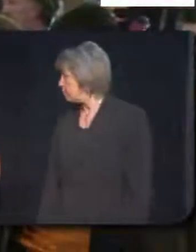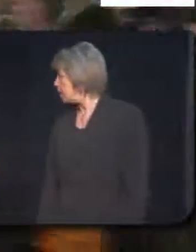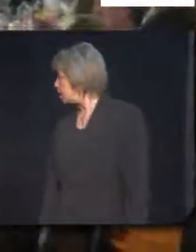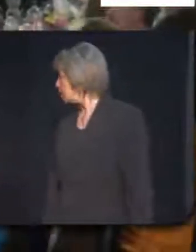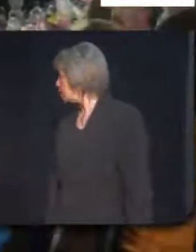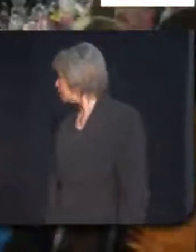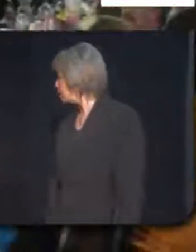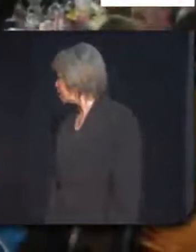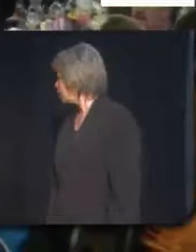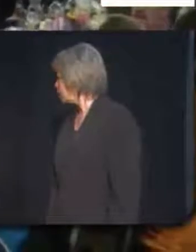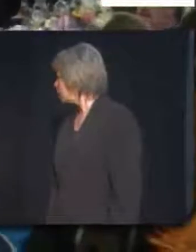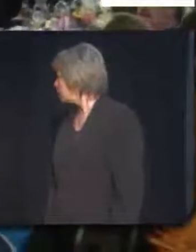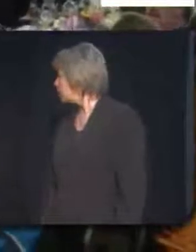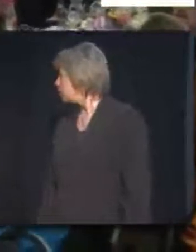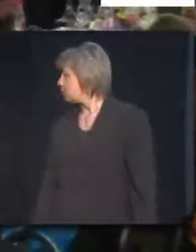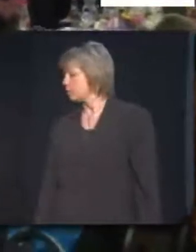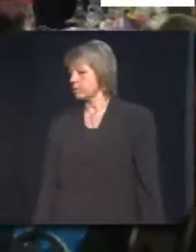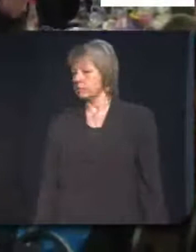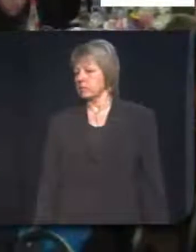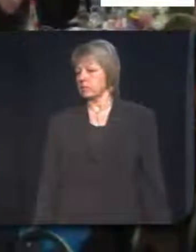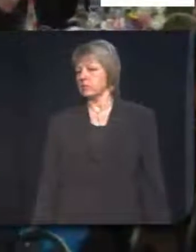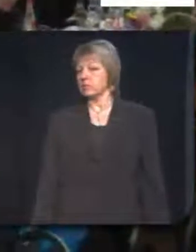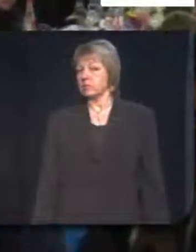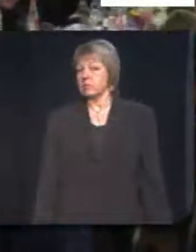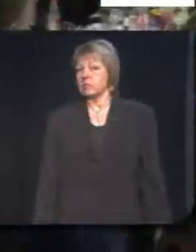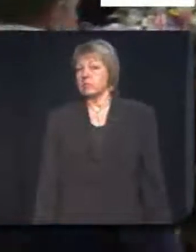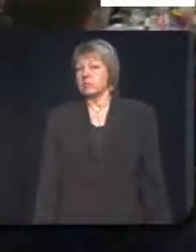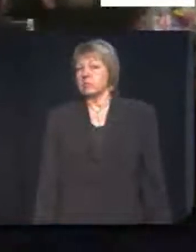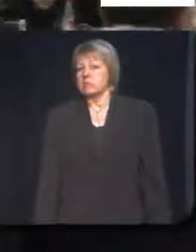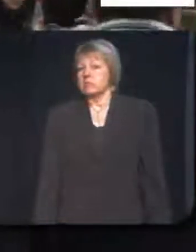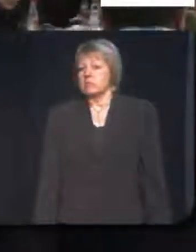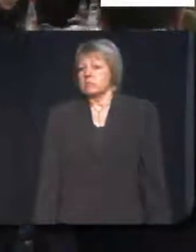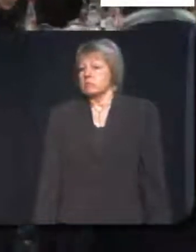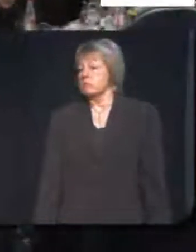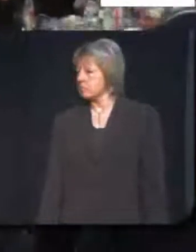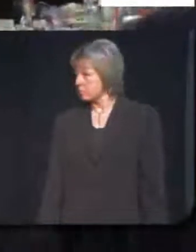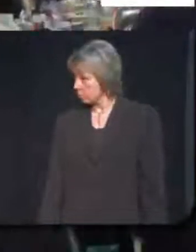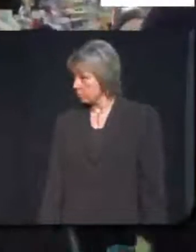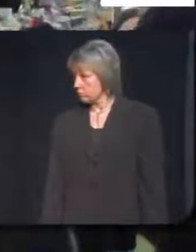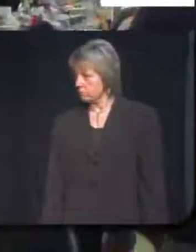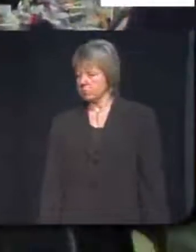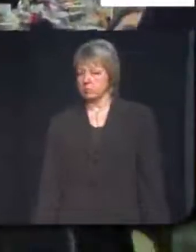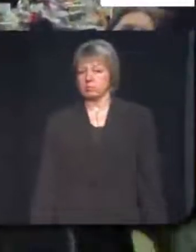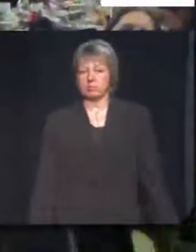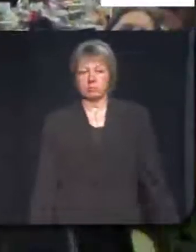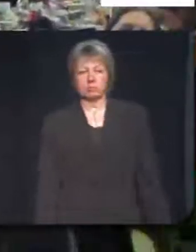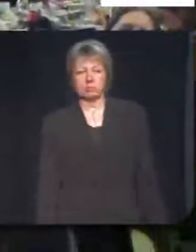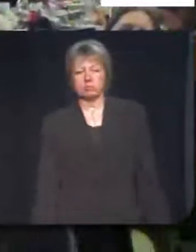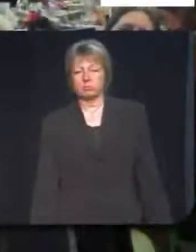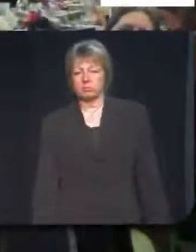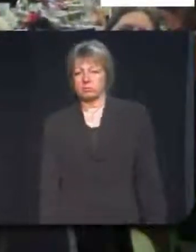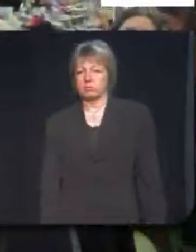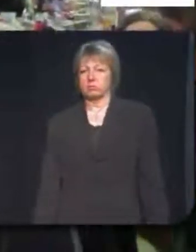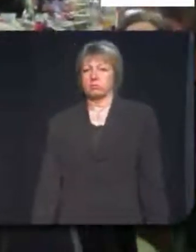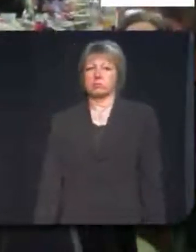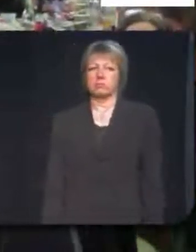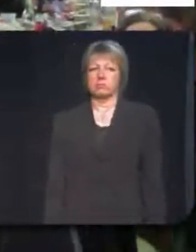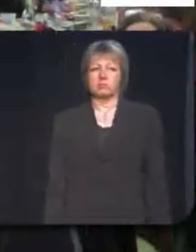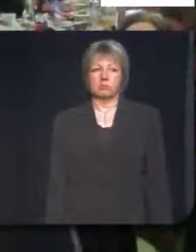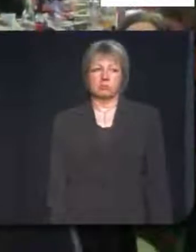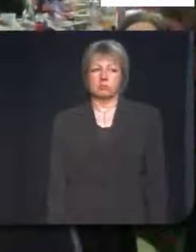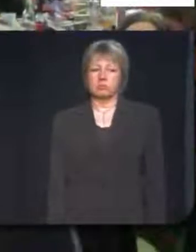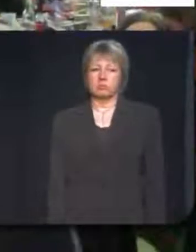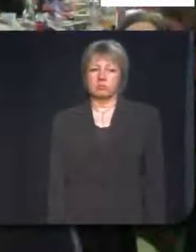ich wollte nur sagen ich möchte die Versammlung hier bitten diesen Antrag zuzustimmen auch wenn einige sagen er wäre wahrscheinlich nicht noch nicht